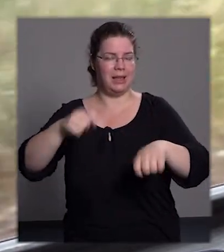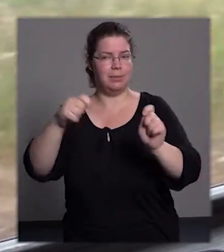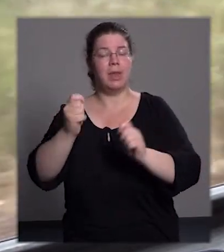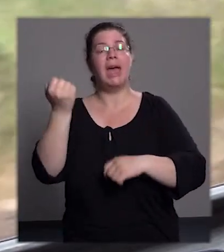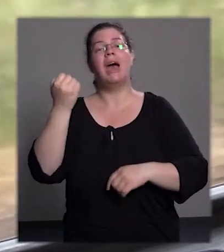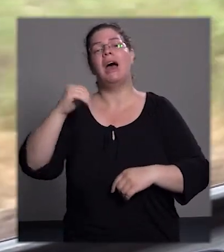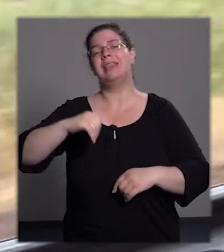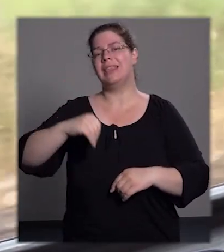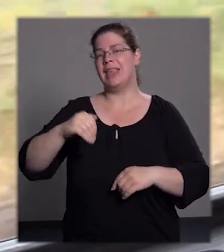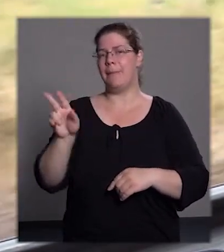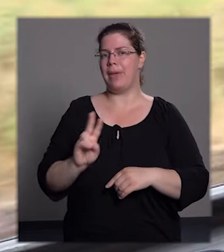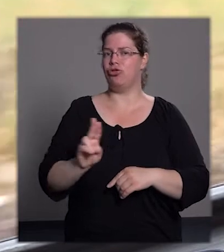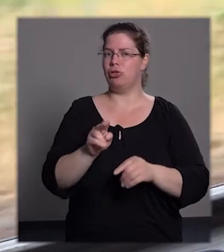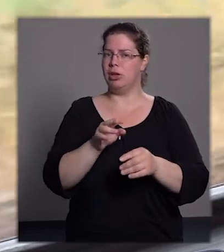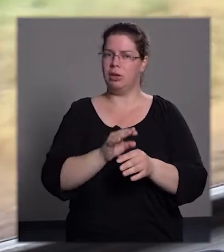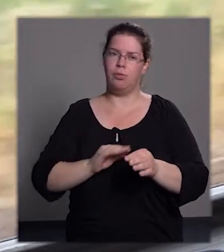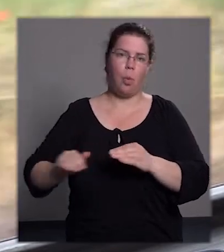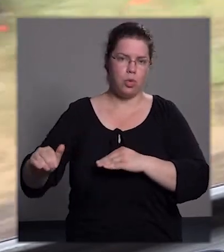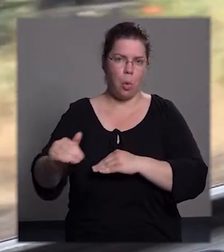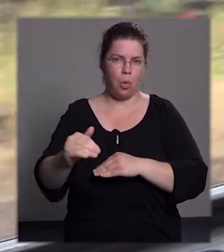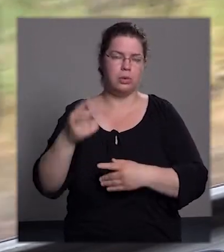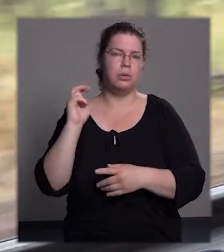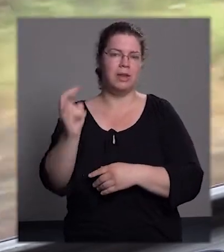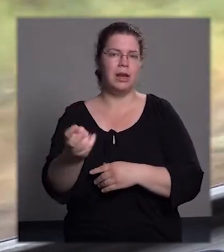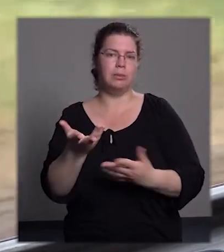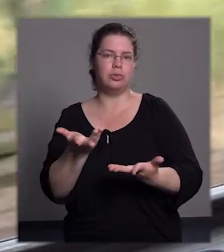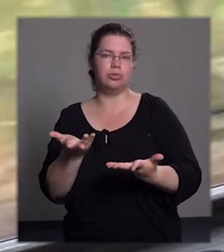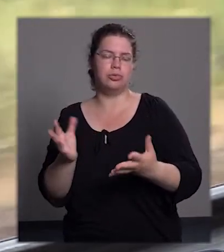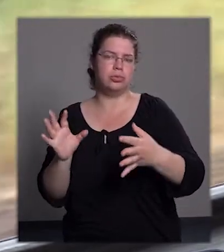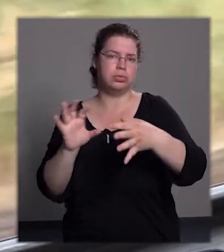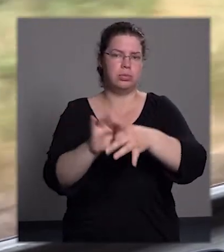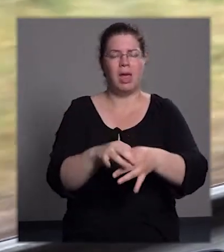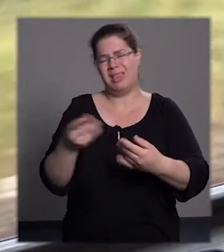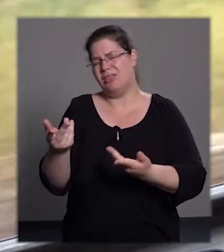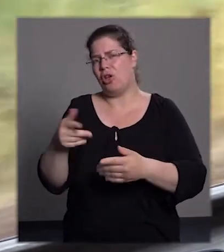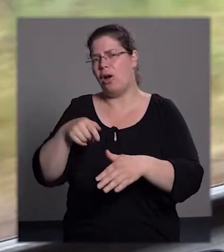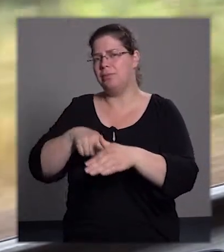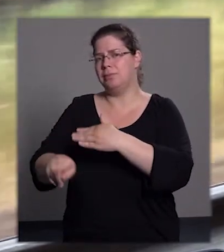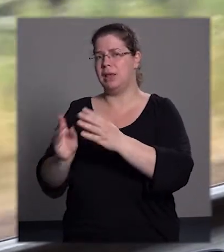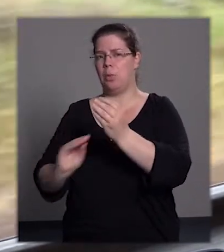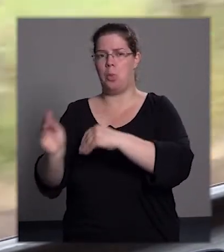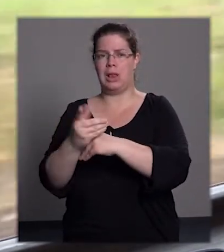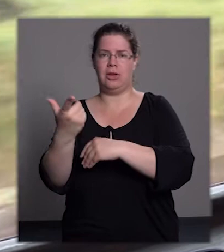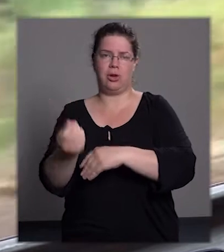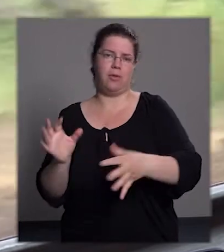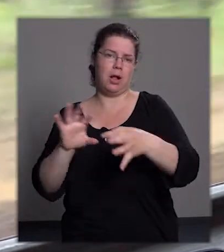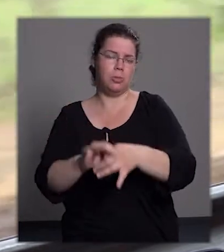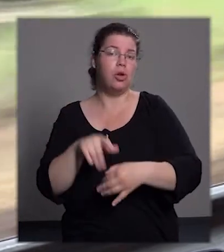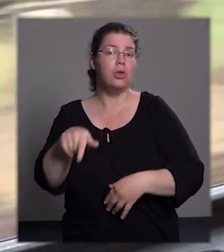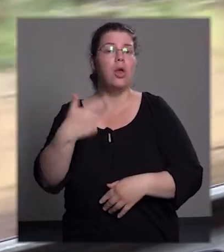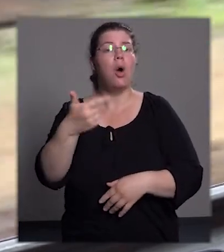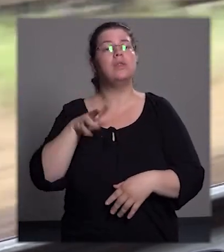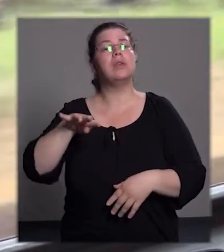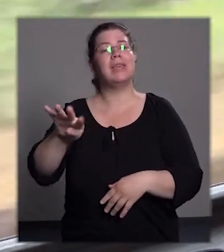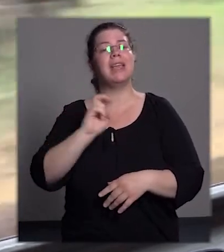a leágazását, ami szintén az M3-as pótlásával kapcsolatos. Ugye ott a 24-es villamos vonalát